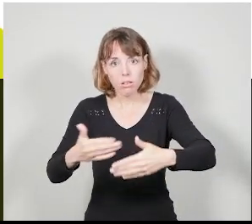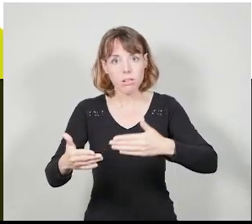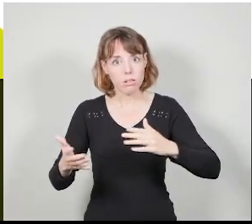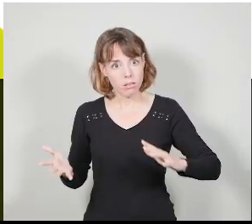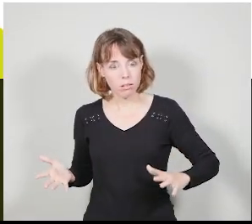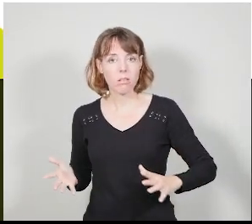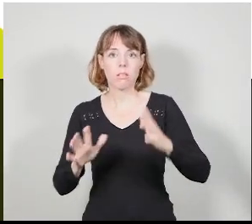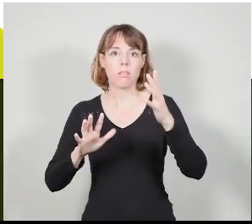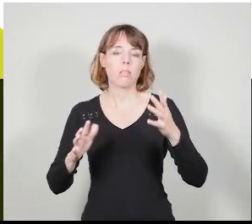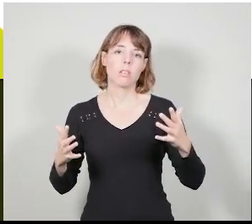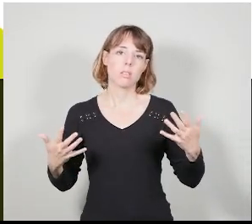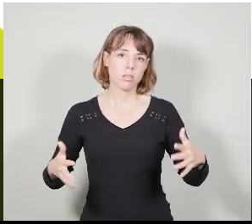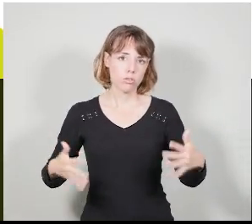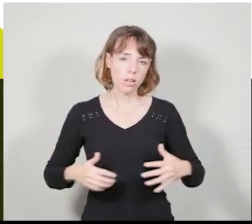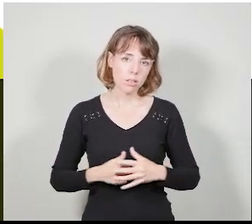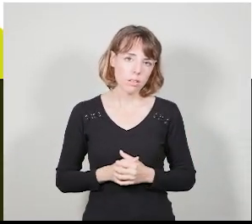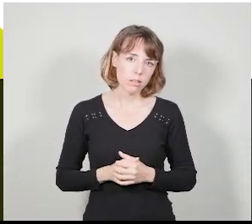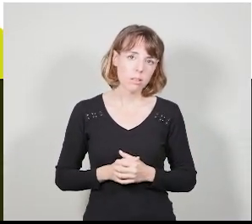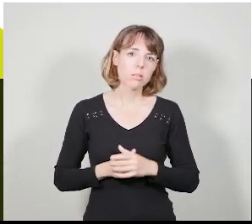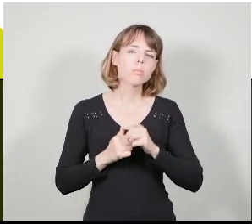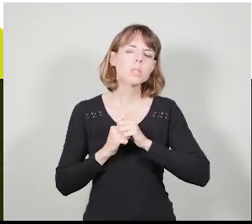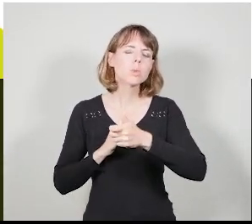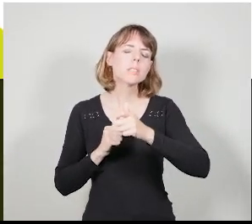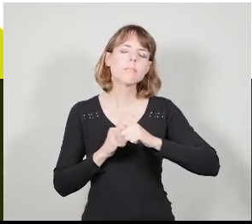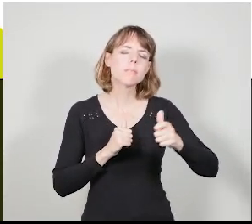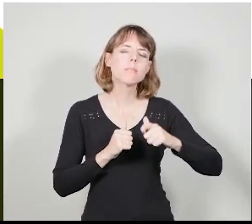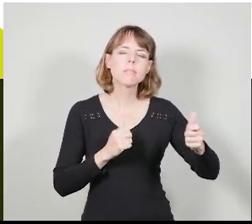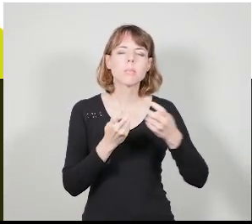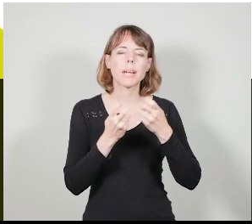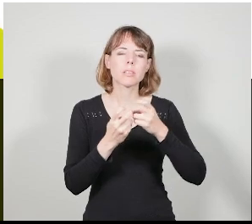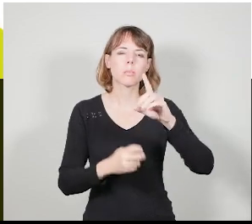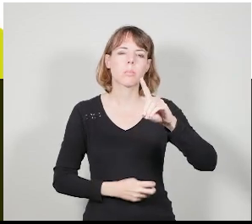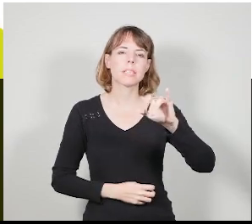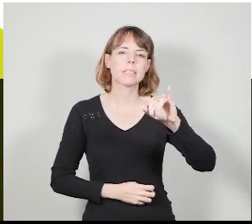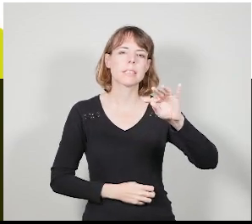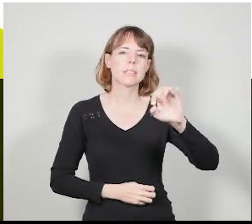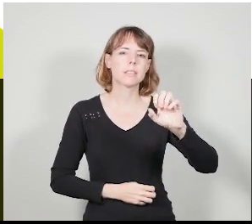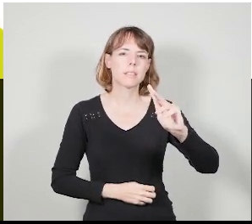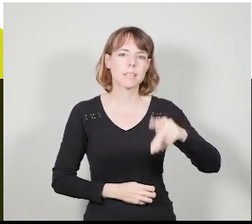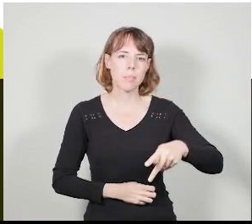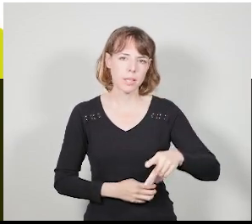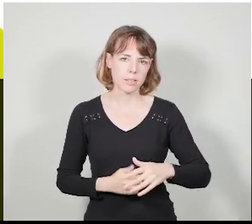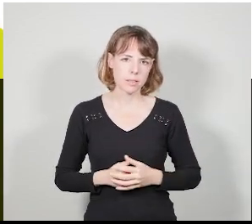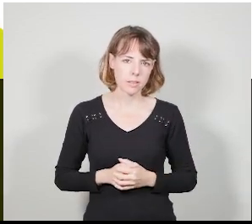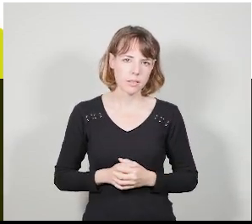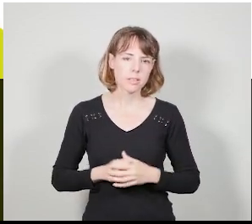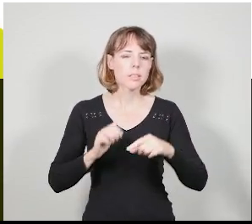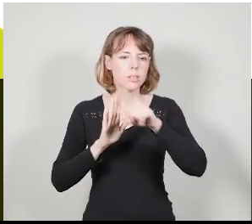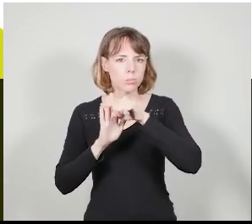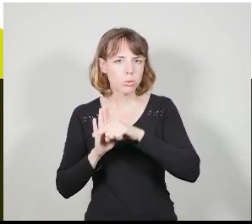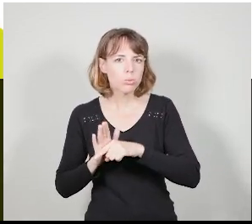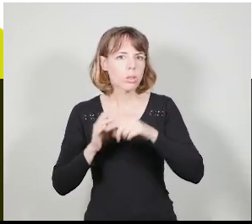transformation. Vous citez de nombreux dispositifs sur lesquels on reviendra, comme les DITEP notamment. Vous citez les grandes mesures, la réforme des